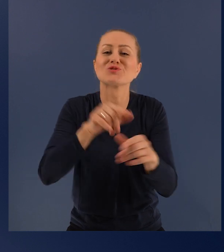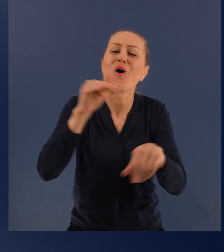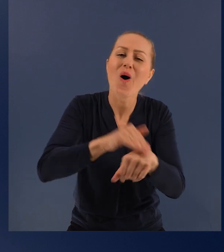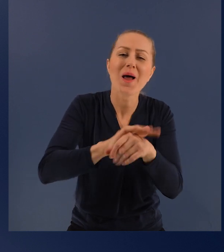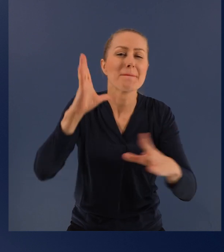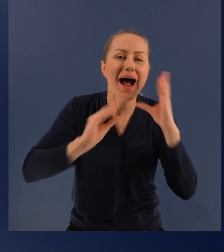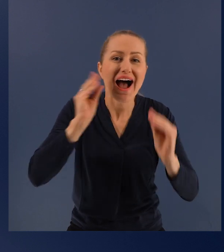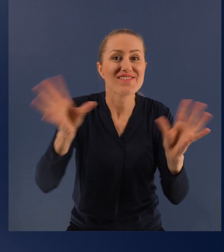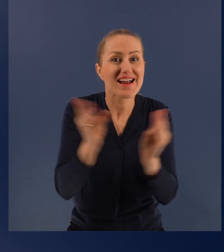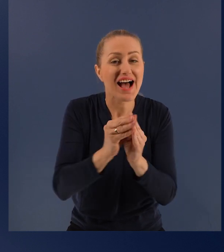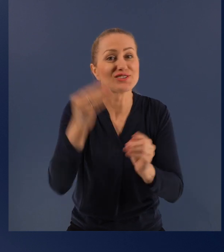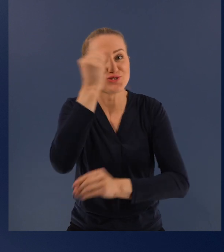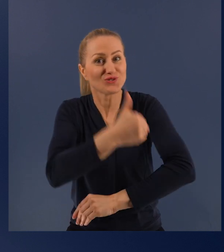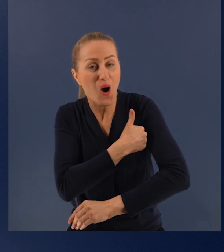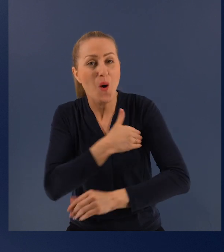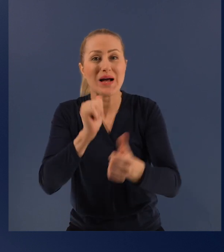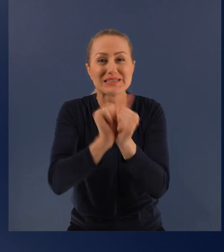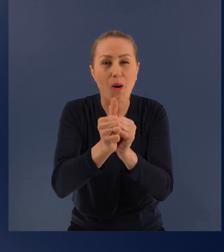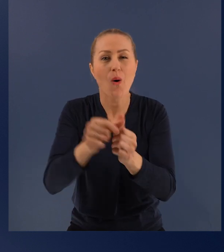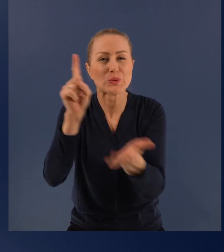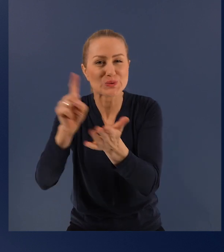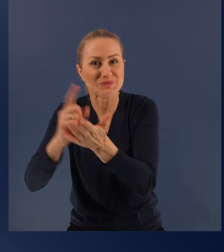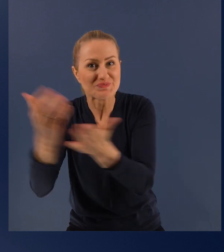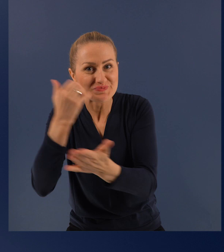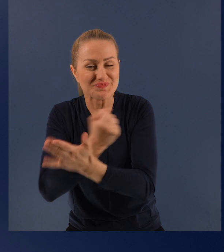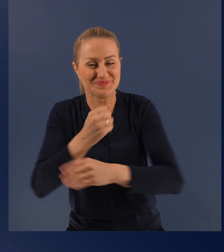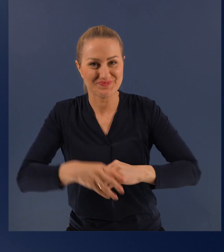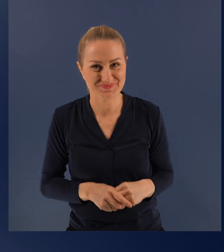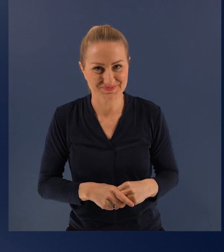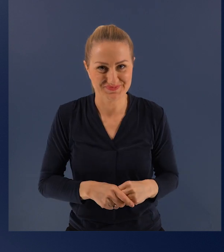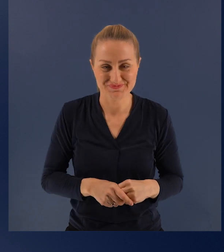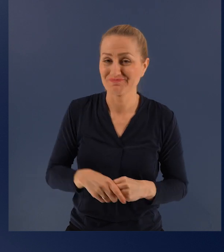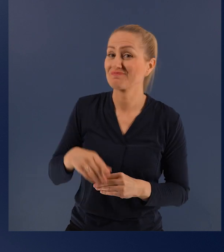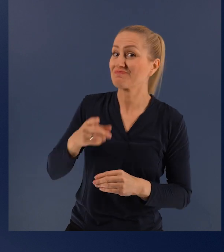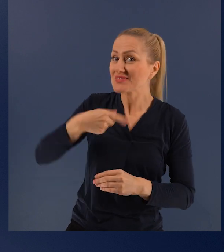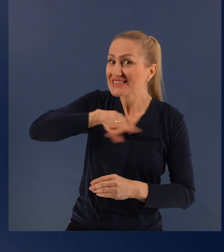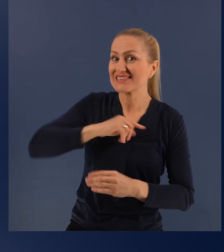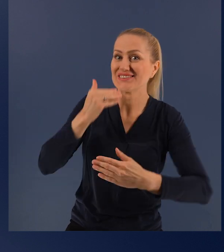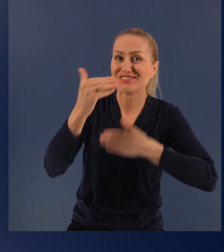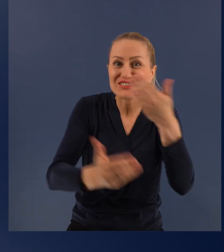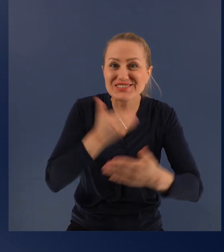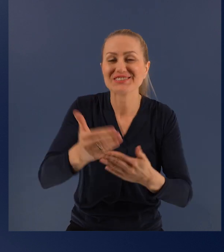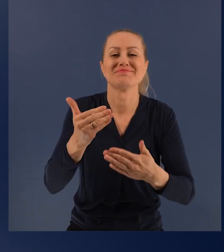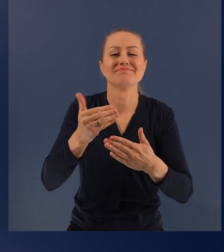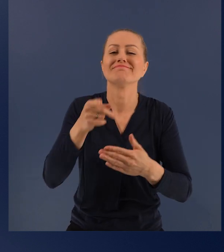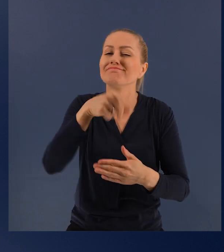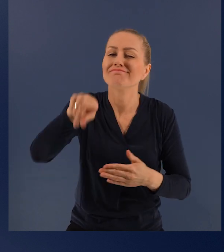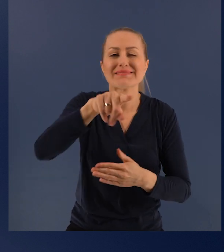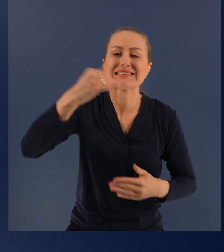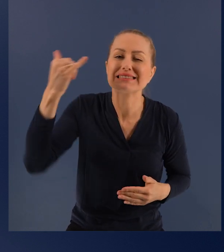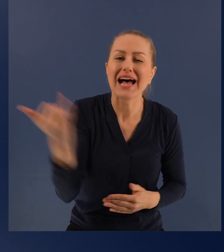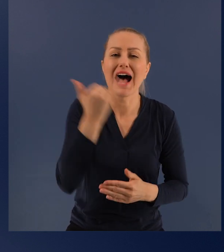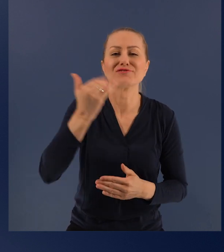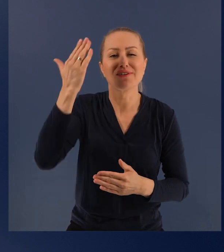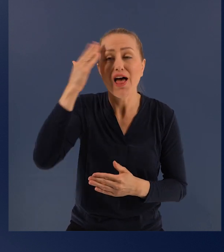z rówieśnikami, ale też sukcesów w nauce, sporcie i innych dziedzinach, które lubicie. Życzymy, abyście mogli zawsze